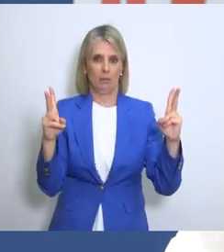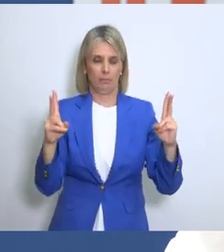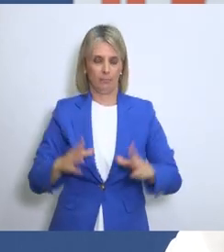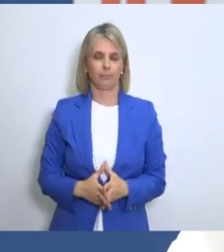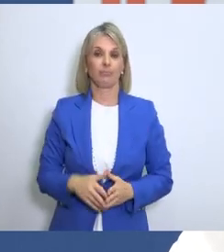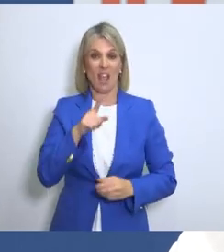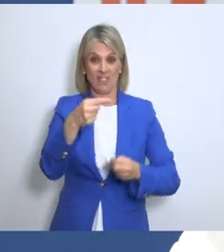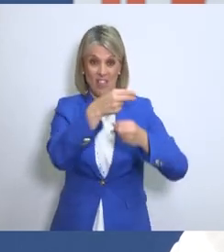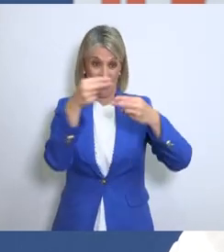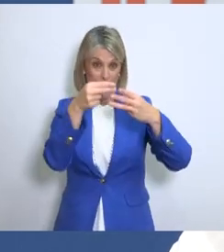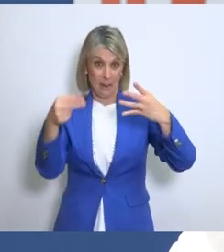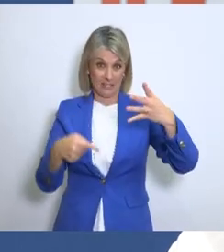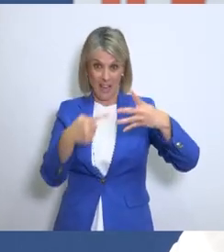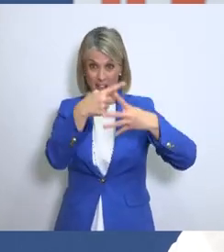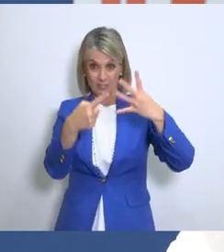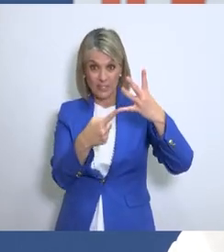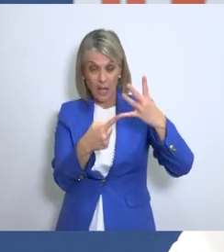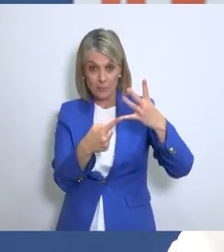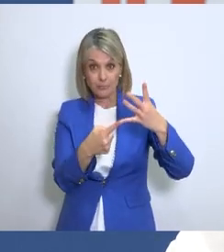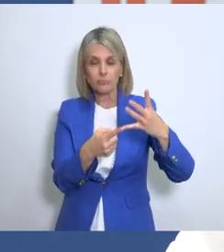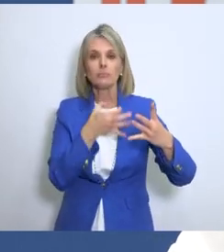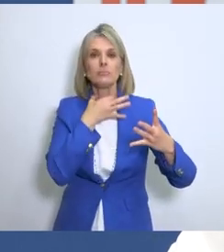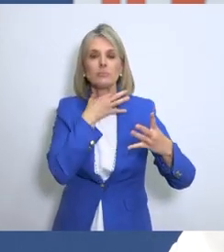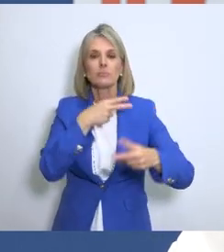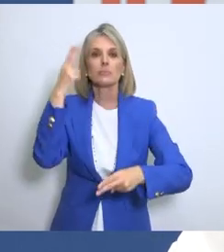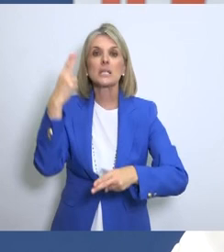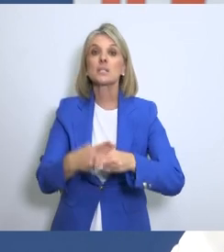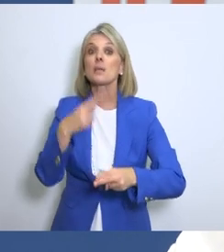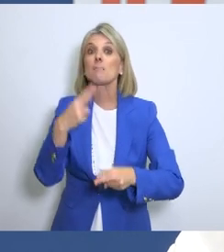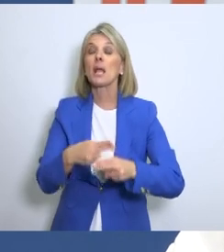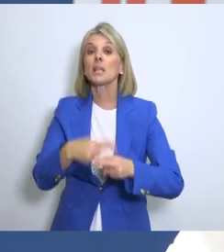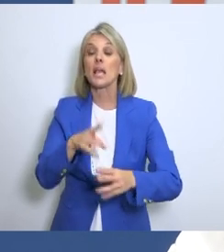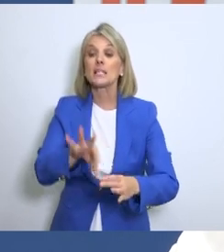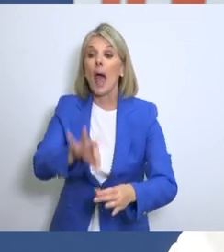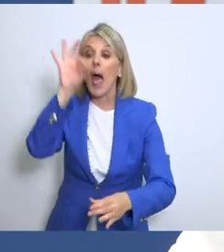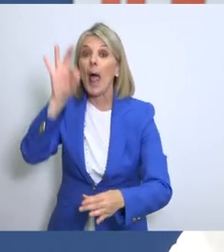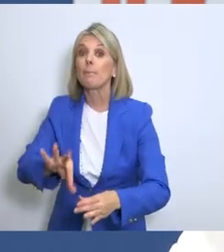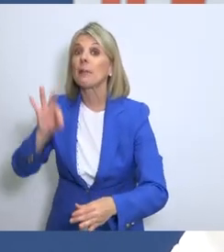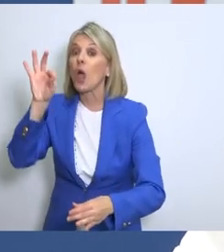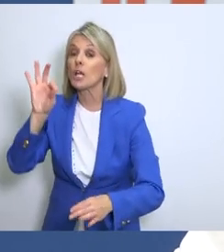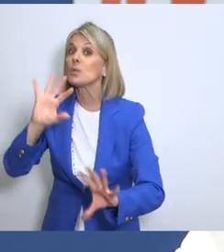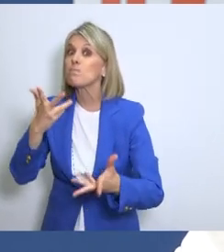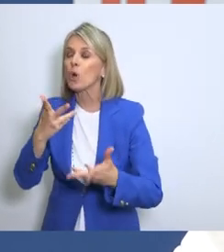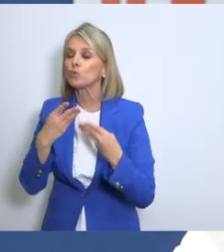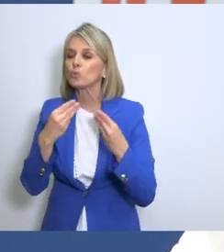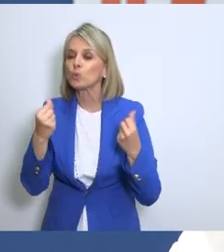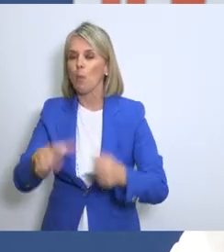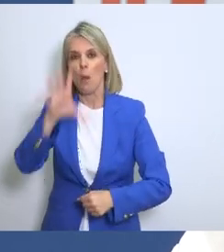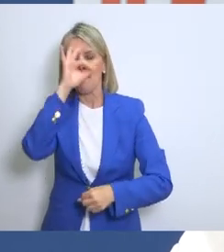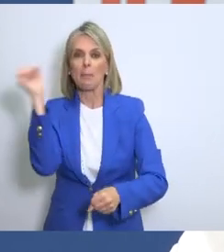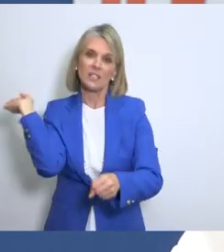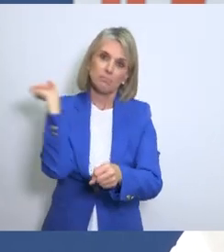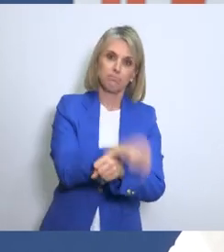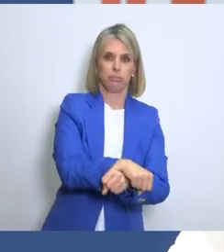Θέματα δηλαδή τα οποία απαιτούν κρίσιμες επιλογές αν θέλουμε να κάνουμε πραγματική ρήξη. Και αυτό